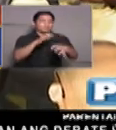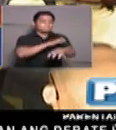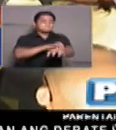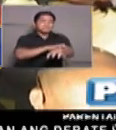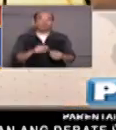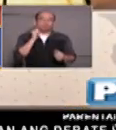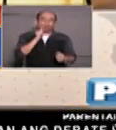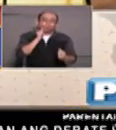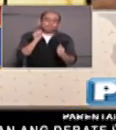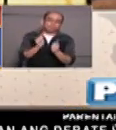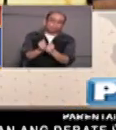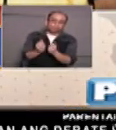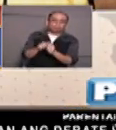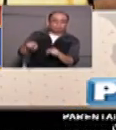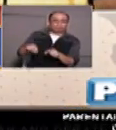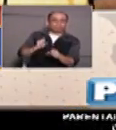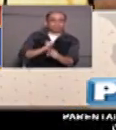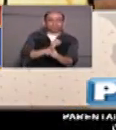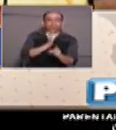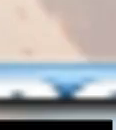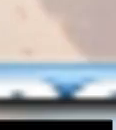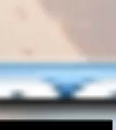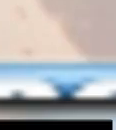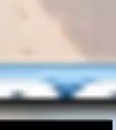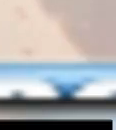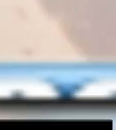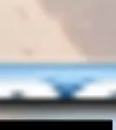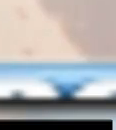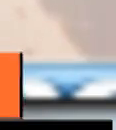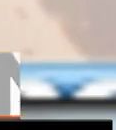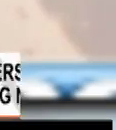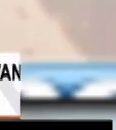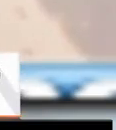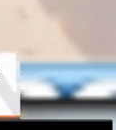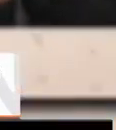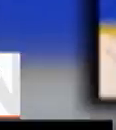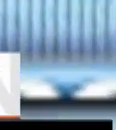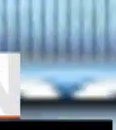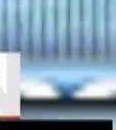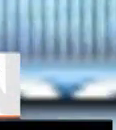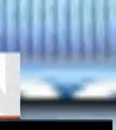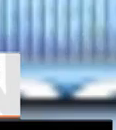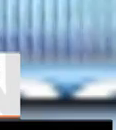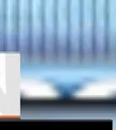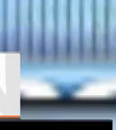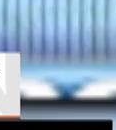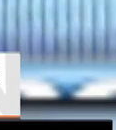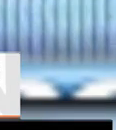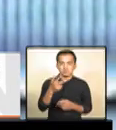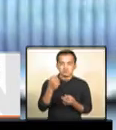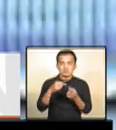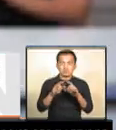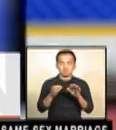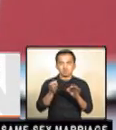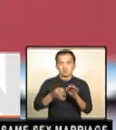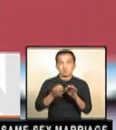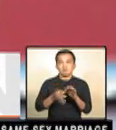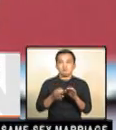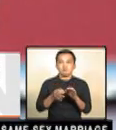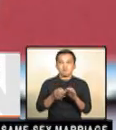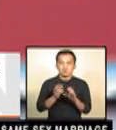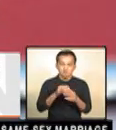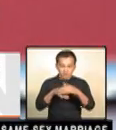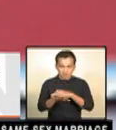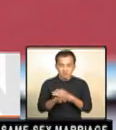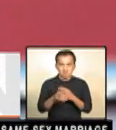TV5. Ano po ba ang boto? Nabaling ang atensyon ng ilang netizen sa tatlong sign language interpreters na sumalang